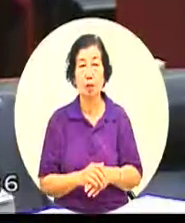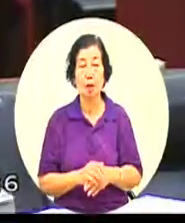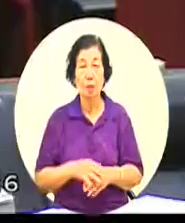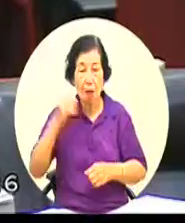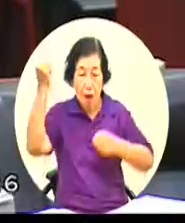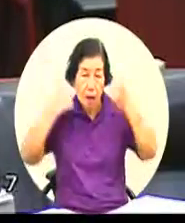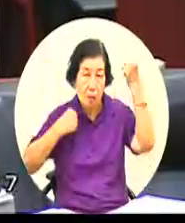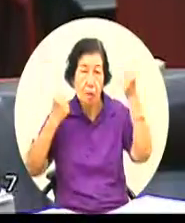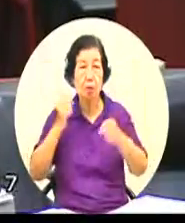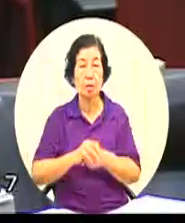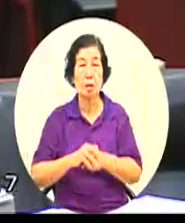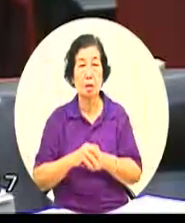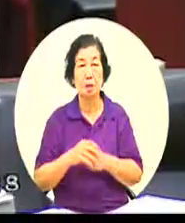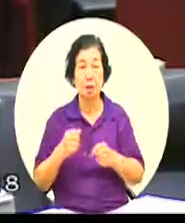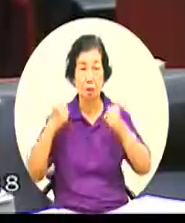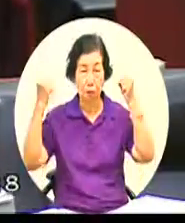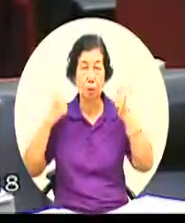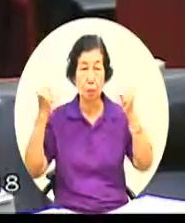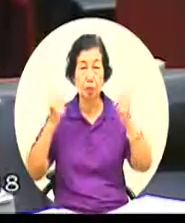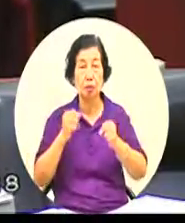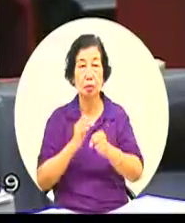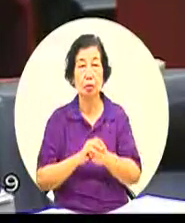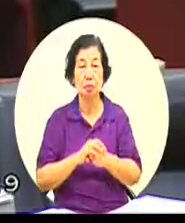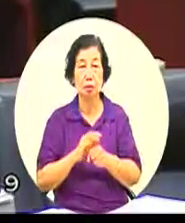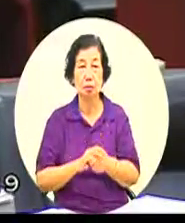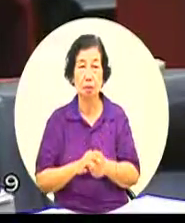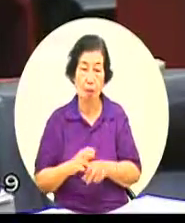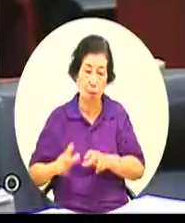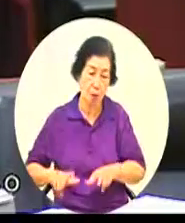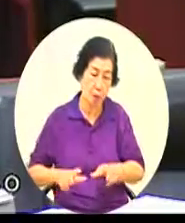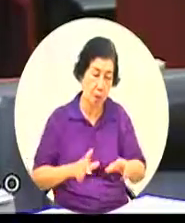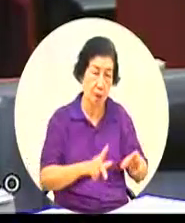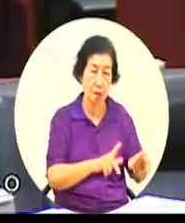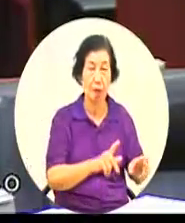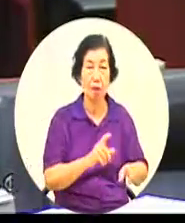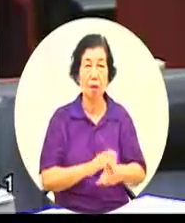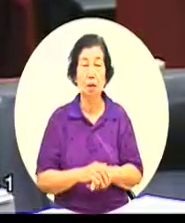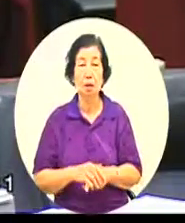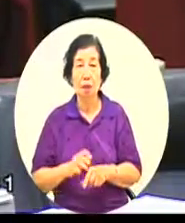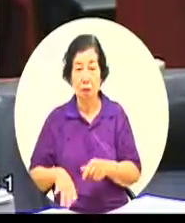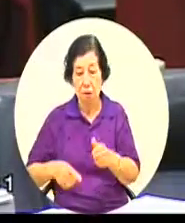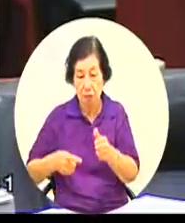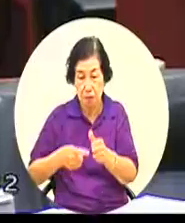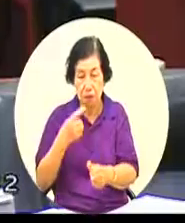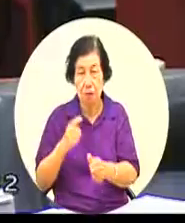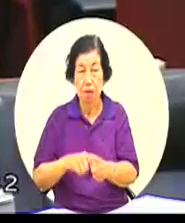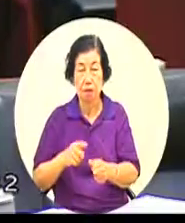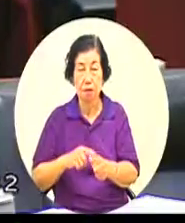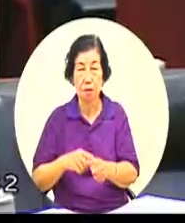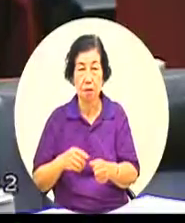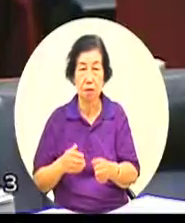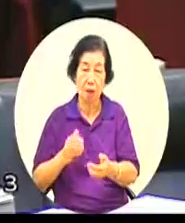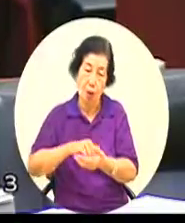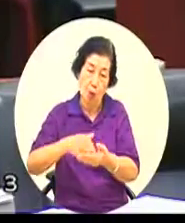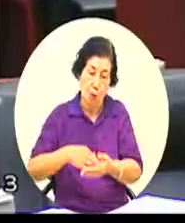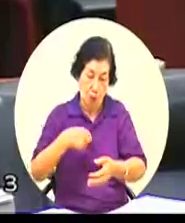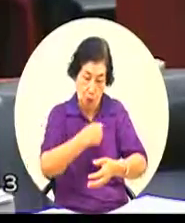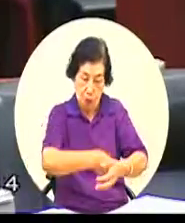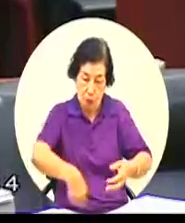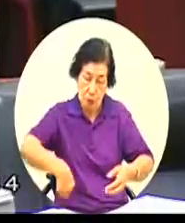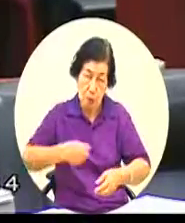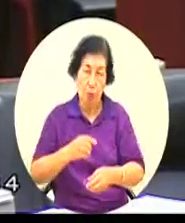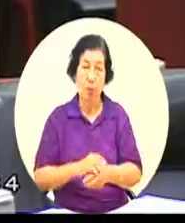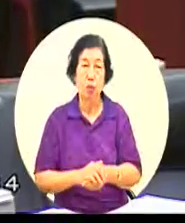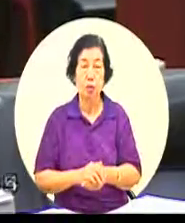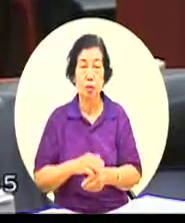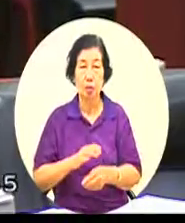走，你终究嘛，给伊一个拉筋的，吼、哦，给这一个暖身的，吼、哦。啊，伊讲恁的蒋秘书